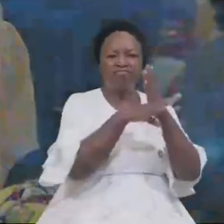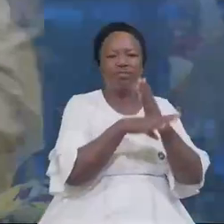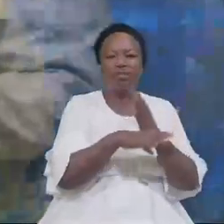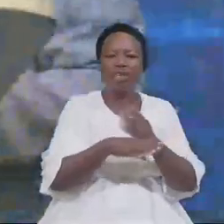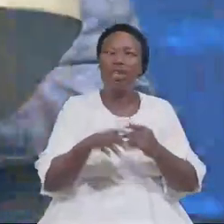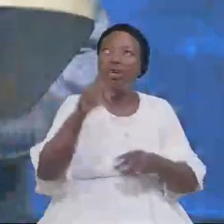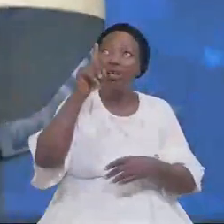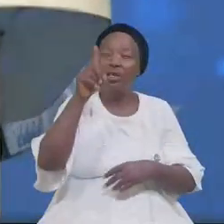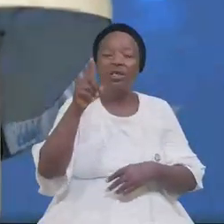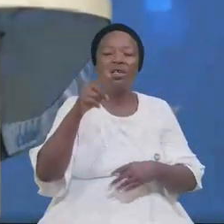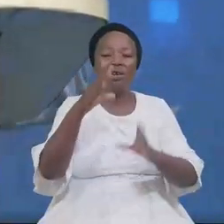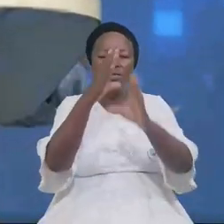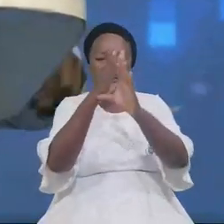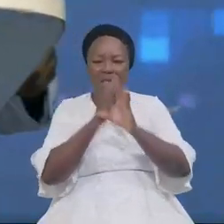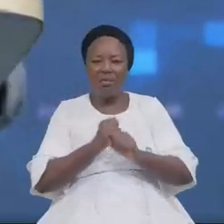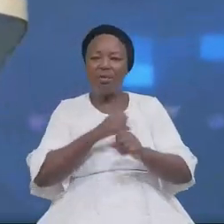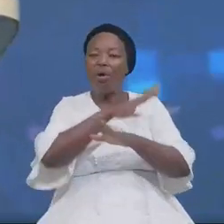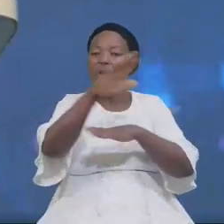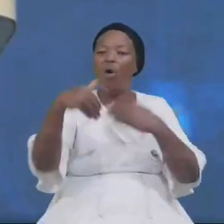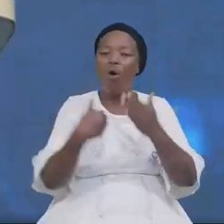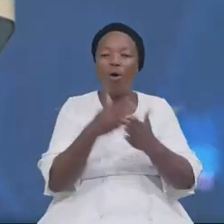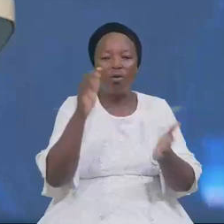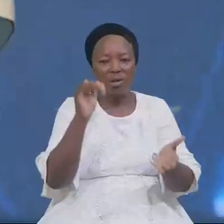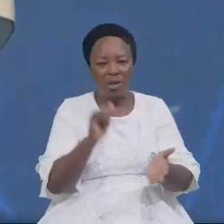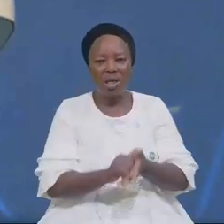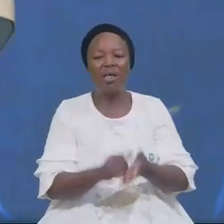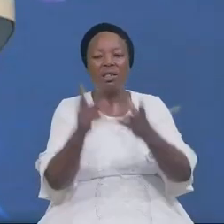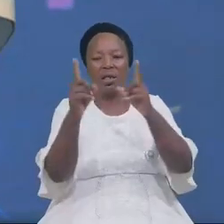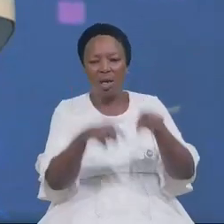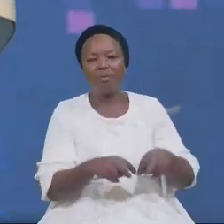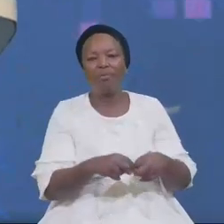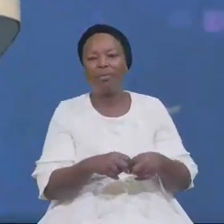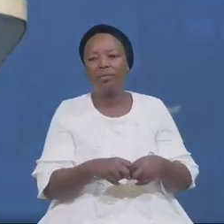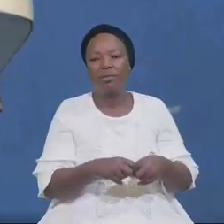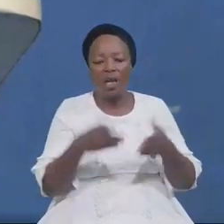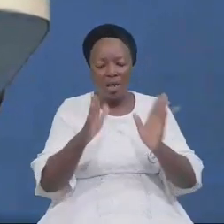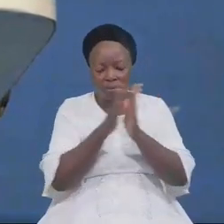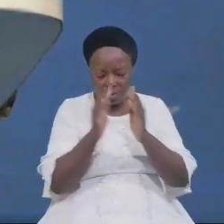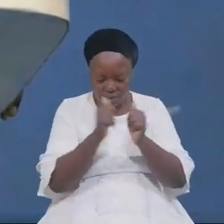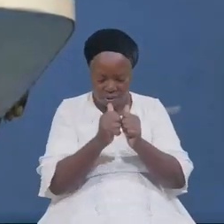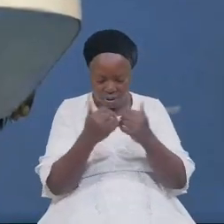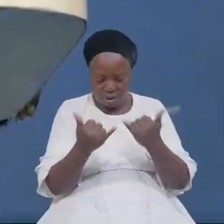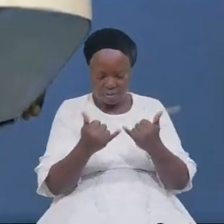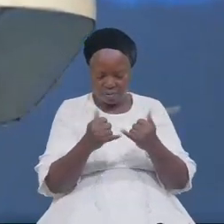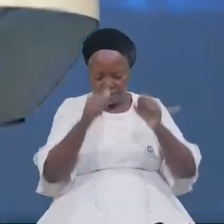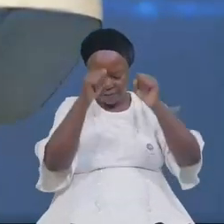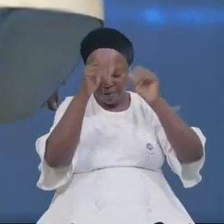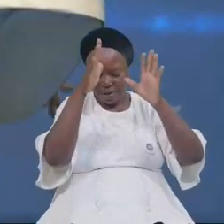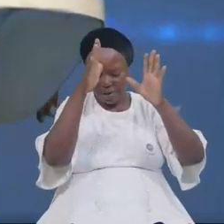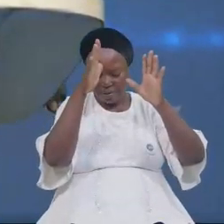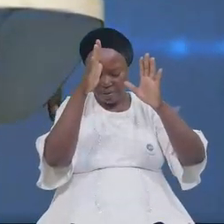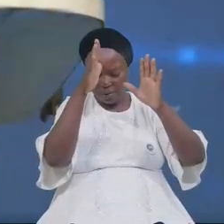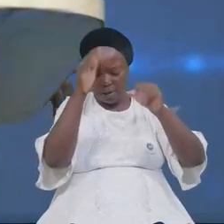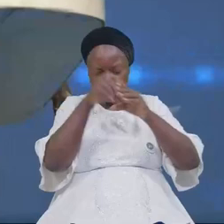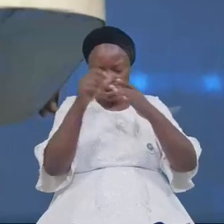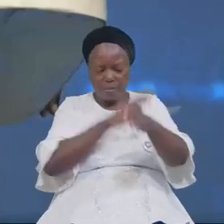je ne le mettrai pas dehors. Alors il reçoit tous ceux qui viennent à lui. Prions ensemble. Père, au nom